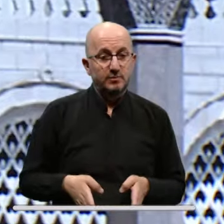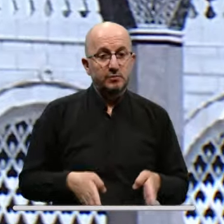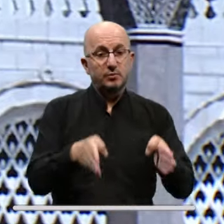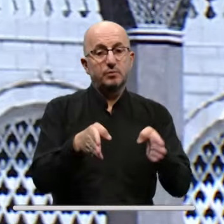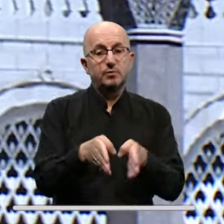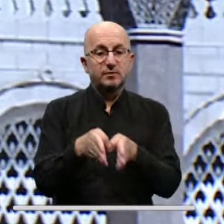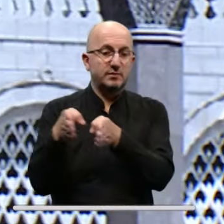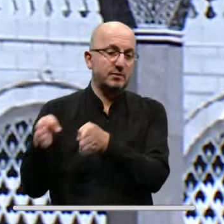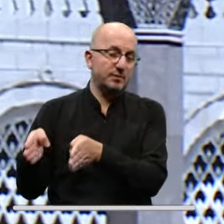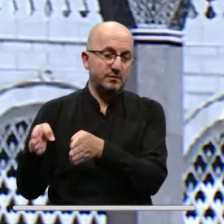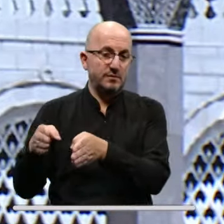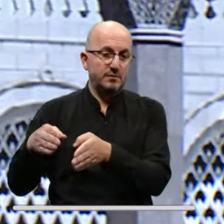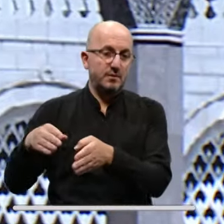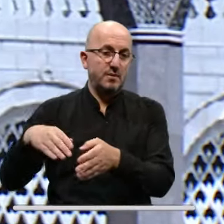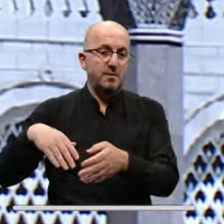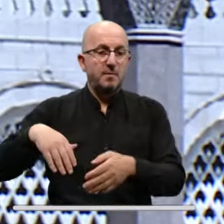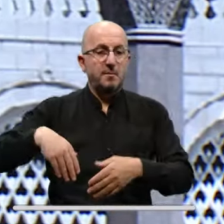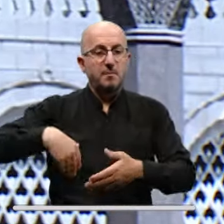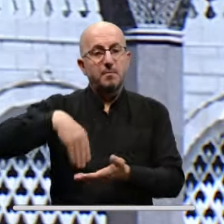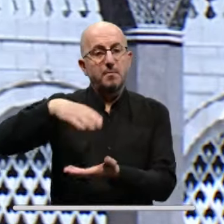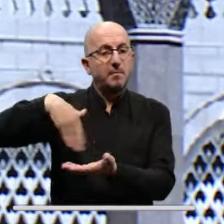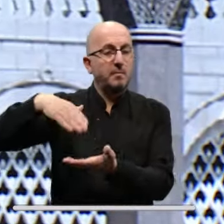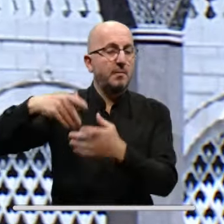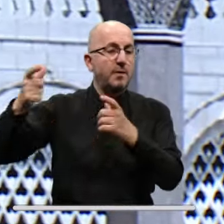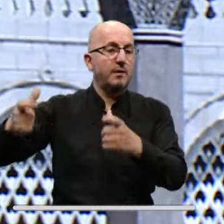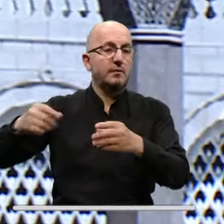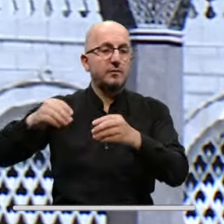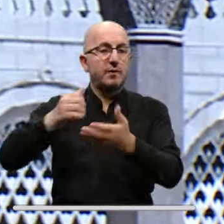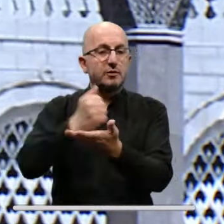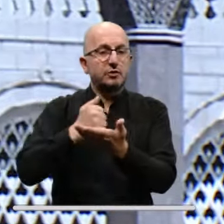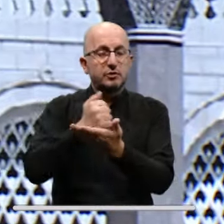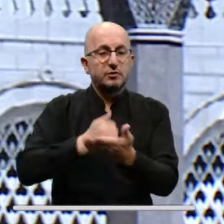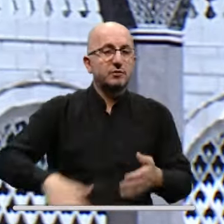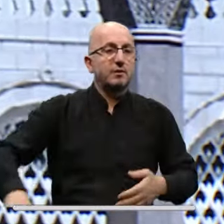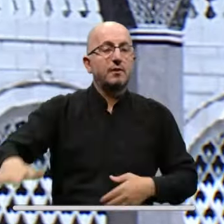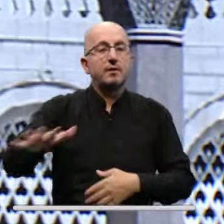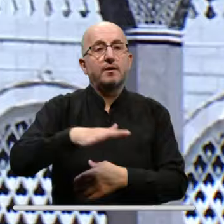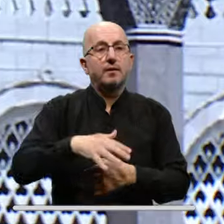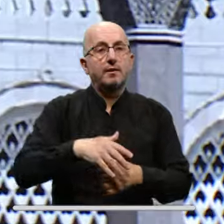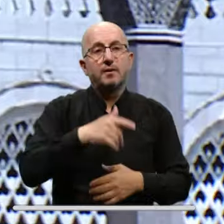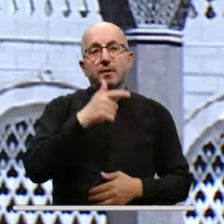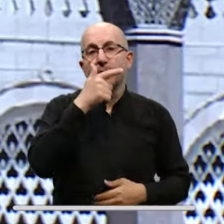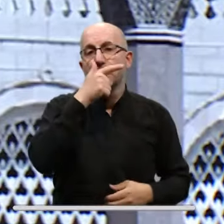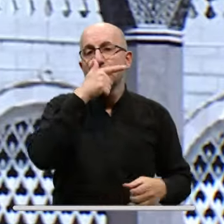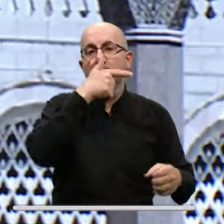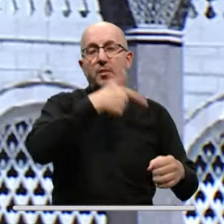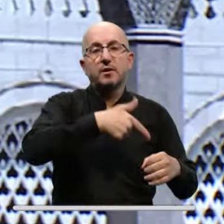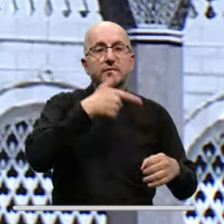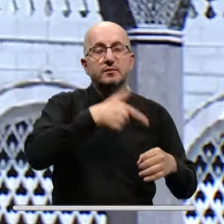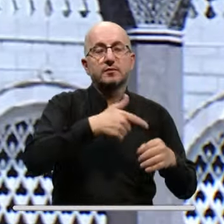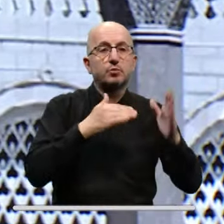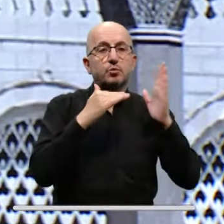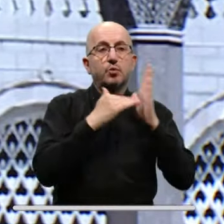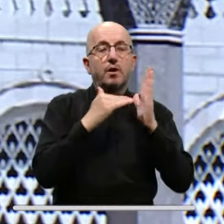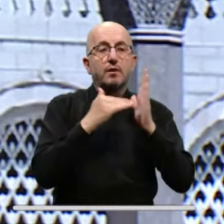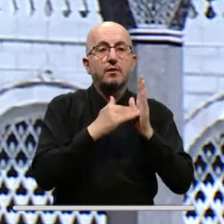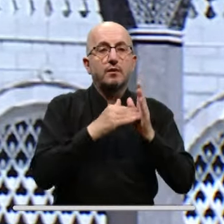parkta, çimenlikte veya benzin istasyonlarında mescitler var. Kardeşim burada